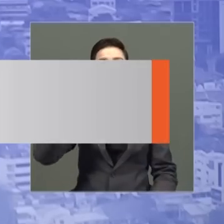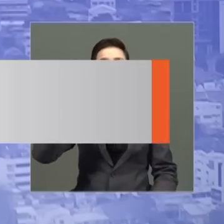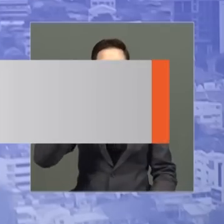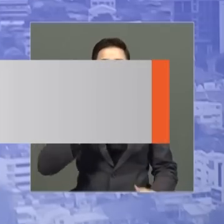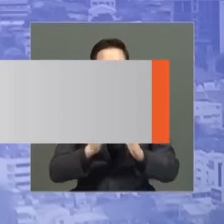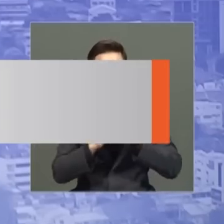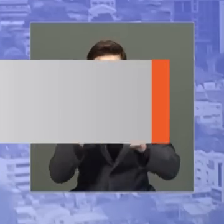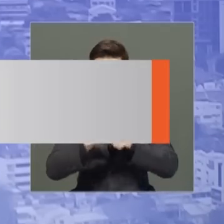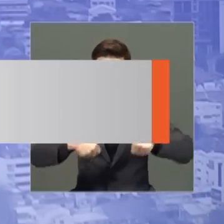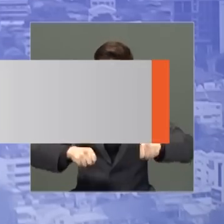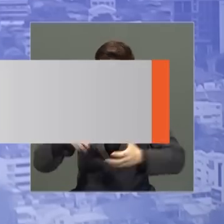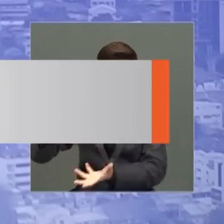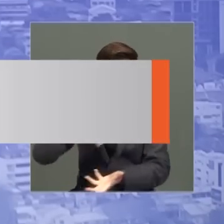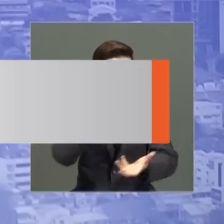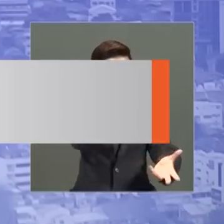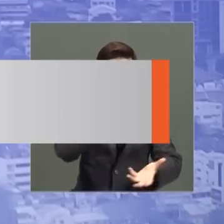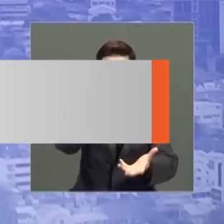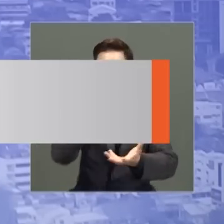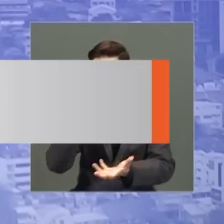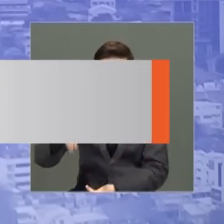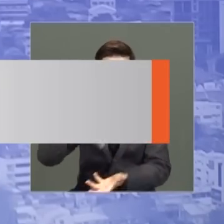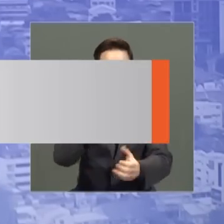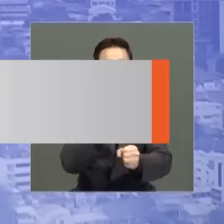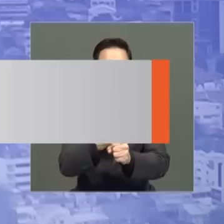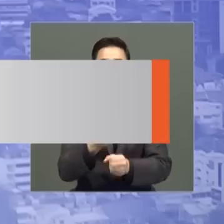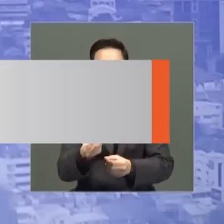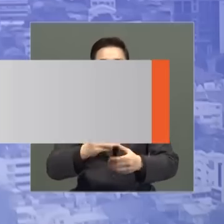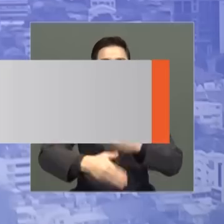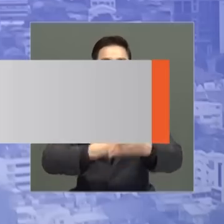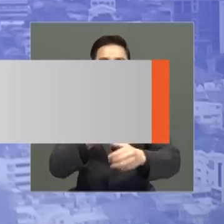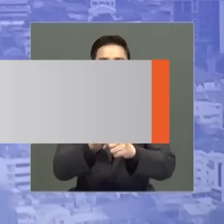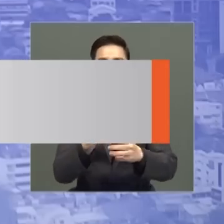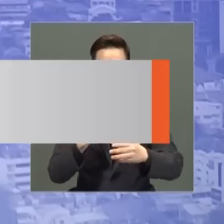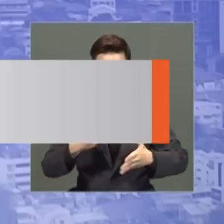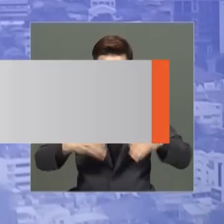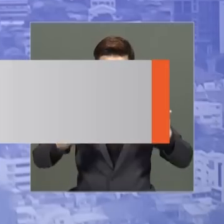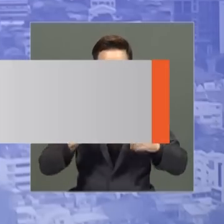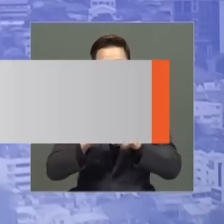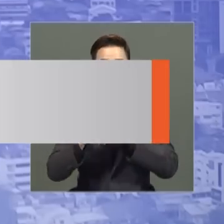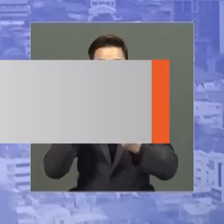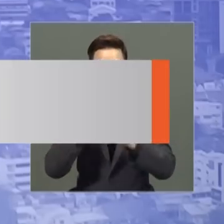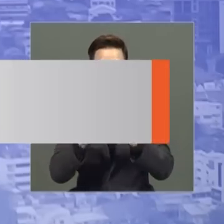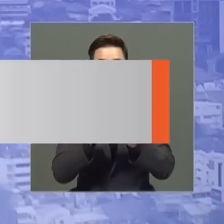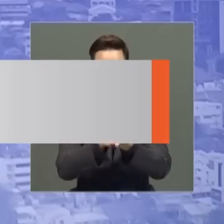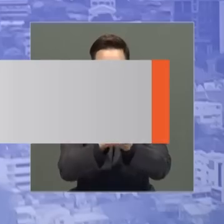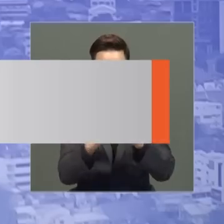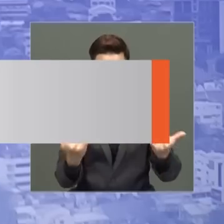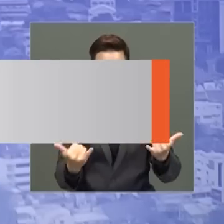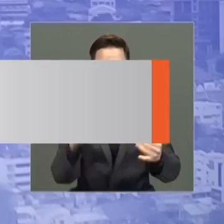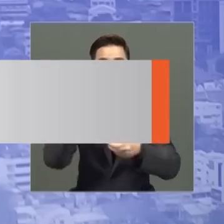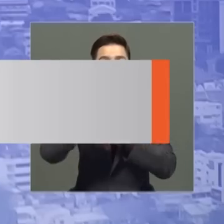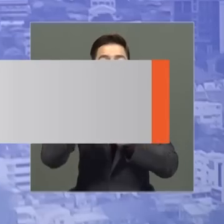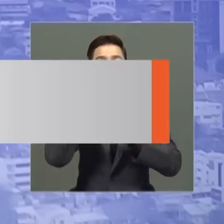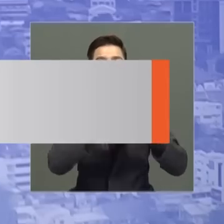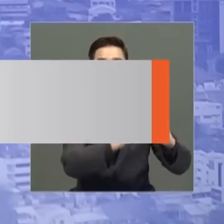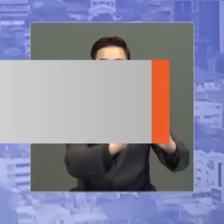ขอบคุณนะคะที่บุคลากรเหล่านี้เนี่ยยังทำให้ทุกคนได้รับความสะดวกสบายในขณะที่ต้องอยู่บ้าน